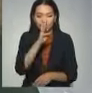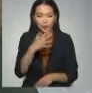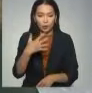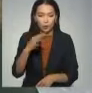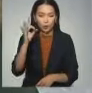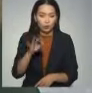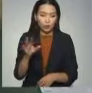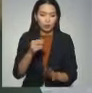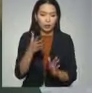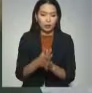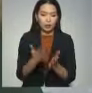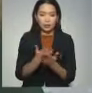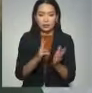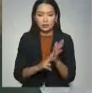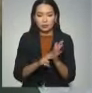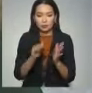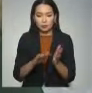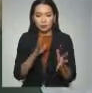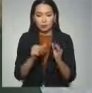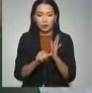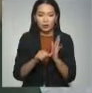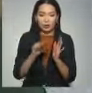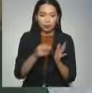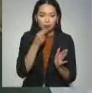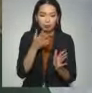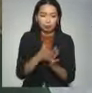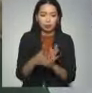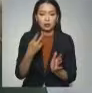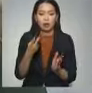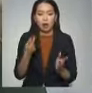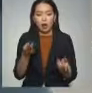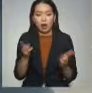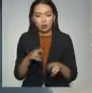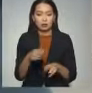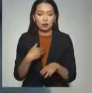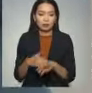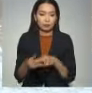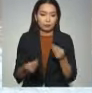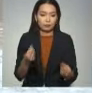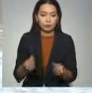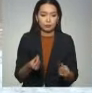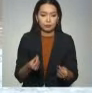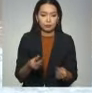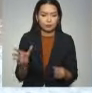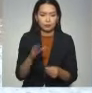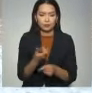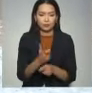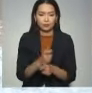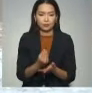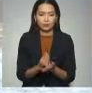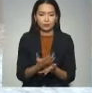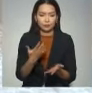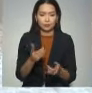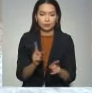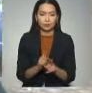50% жұмсаймын, шамамен 80 мың аламын, 60 мыңы тамаққа кетеді, қалғанына несие төлеймін. 70% қымбатшылық қазір барлық